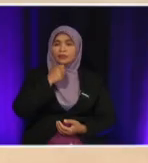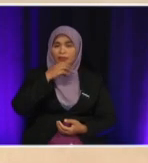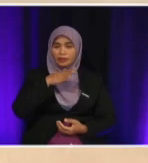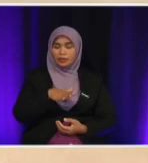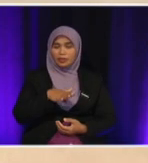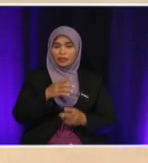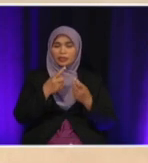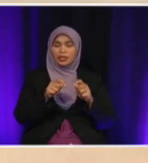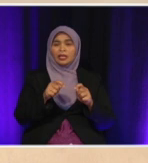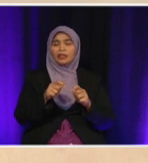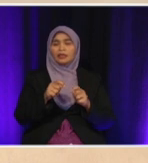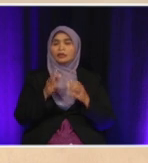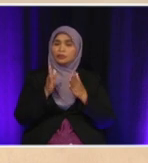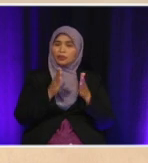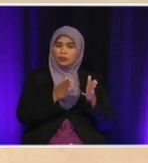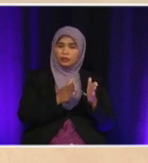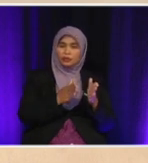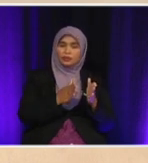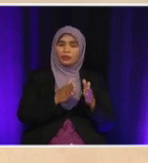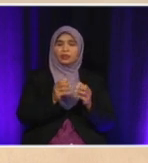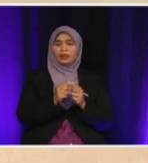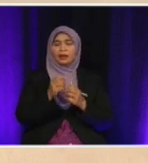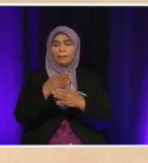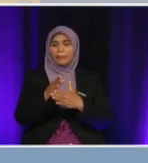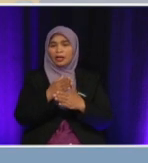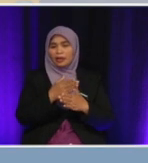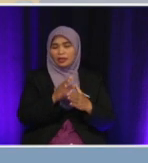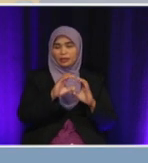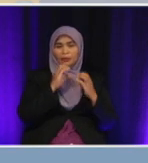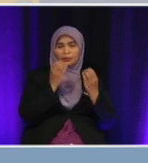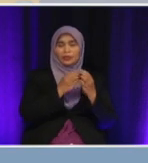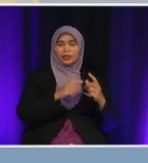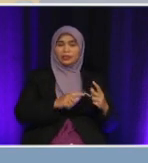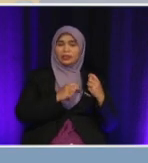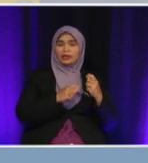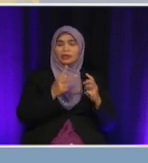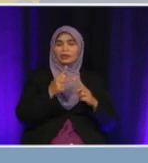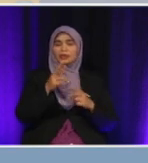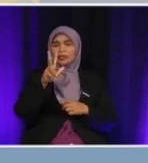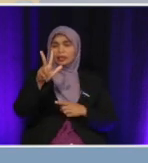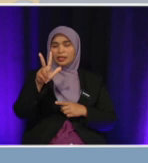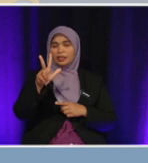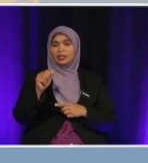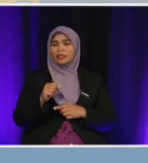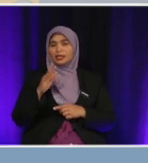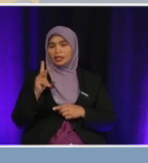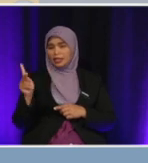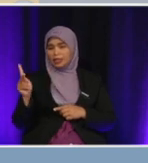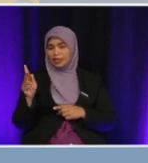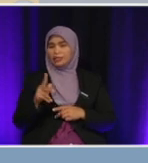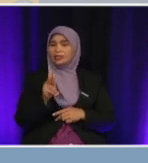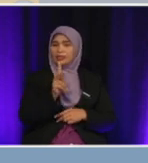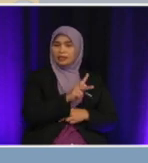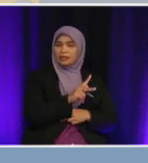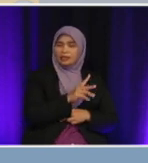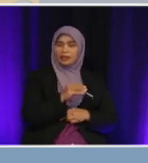telah menyusun strategi dengan membahagiakan kumpulan tentram kepada tiga sayap kanan sayap kiri dan